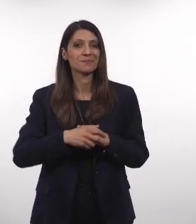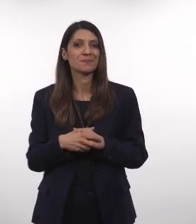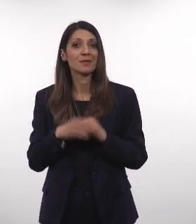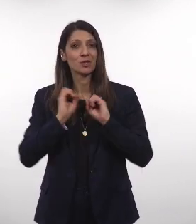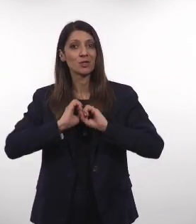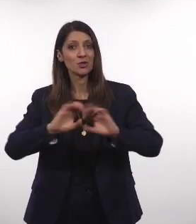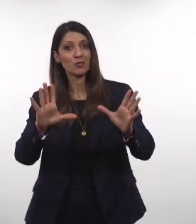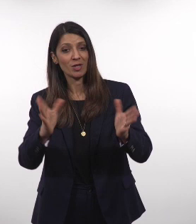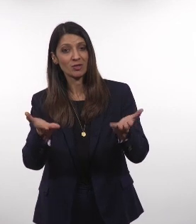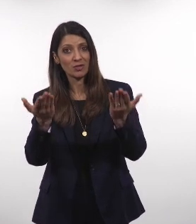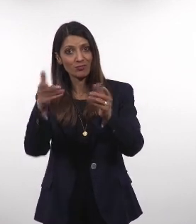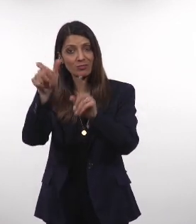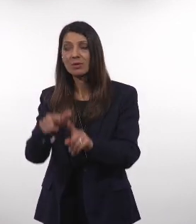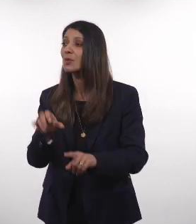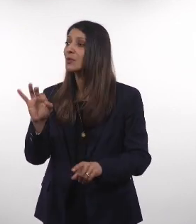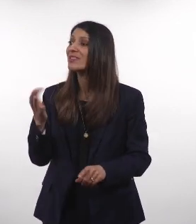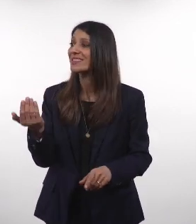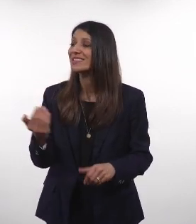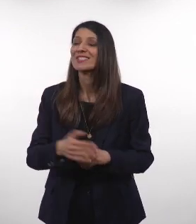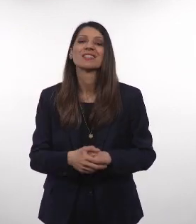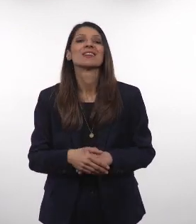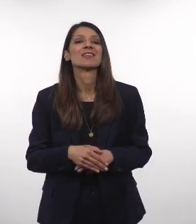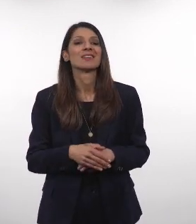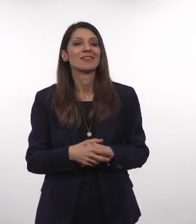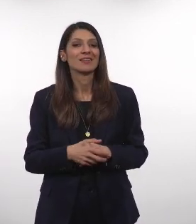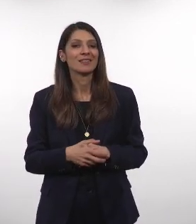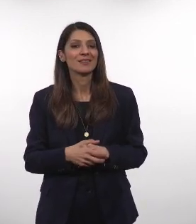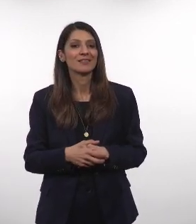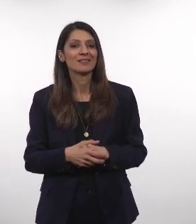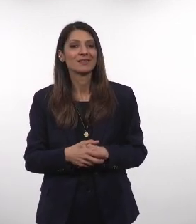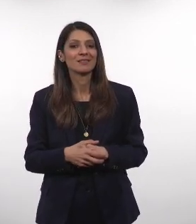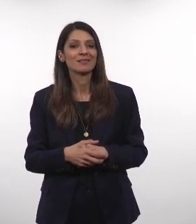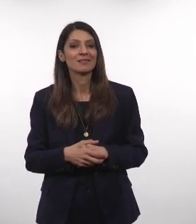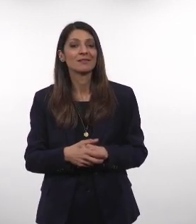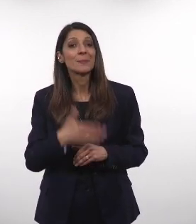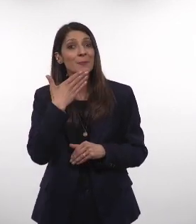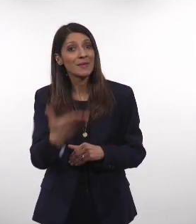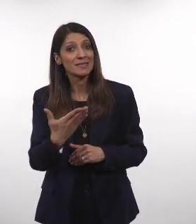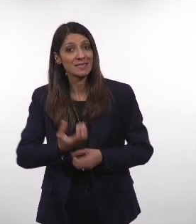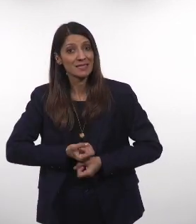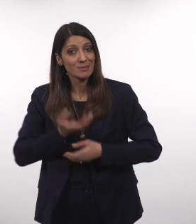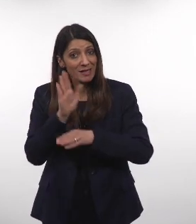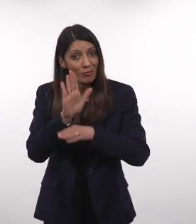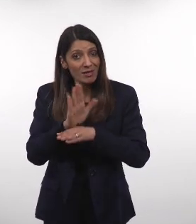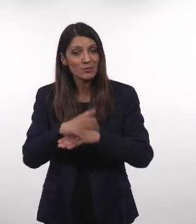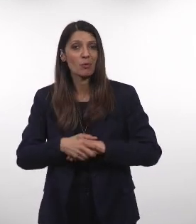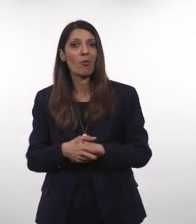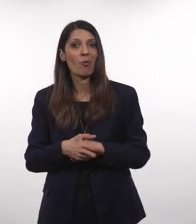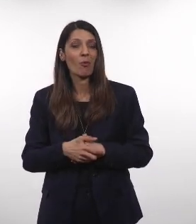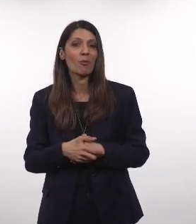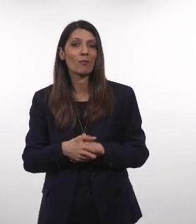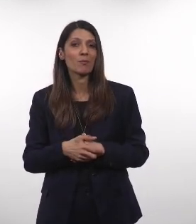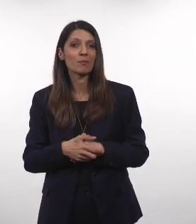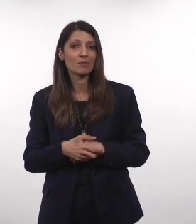je laisse la C'est parole nous, à Baz. c'est nous, docteur Masson, qui vous remercions. Merci pour cette